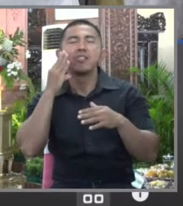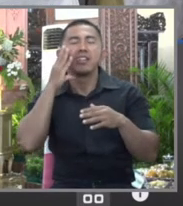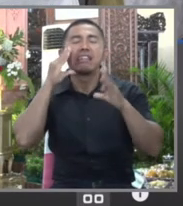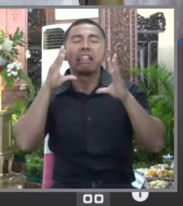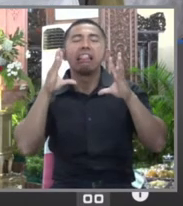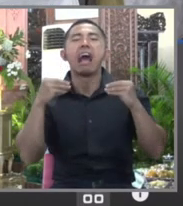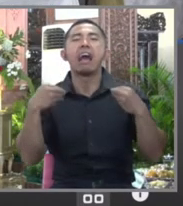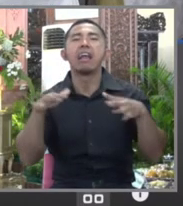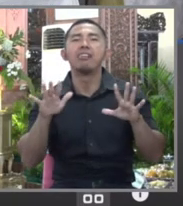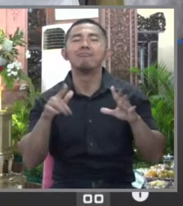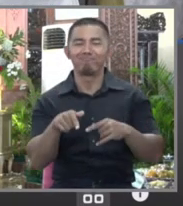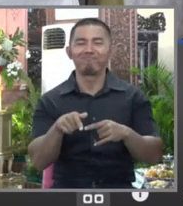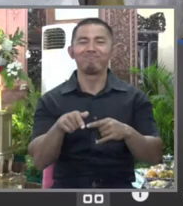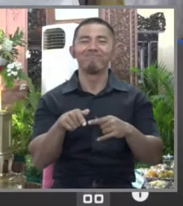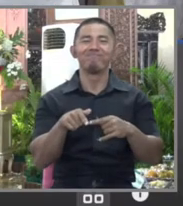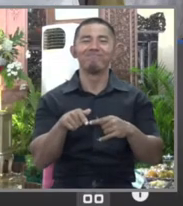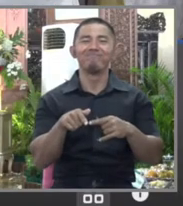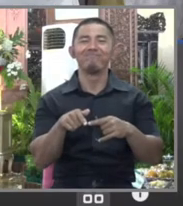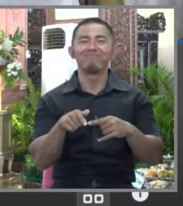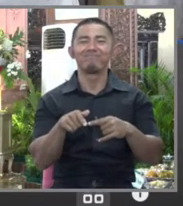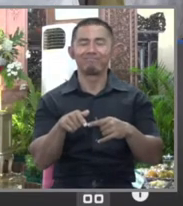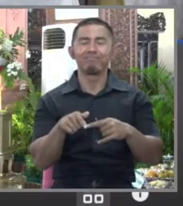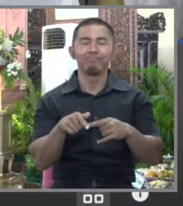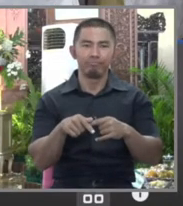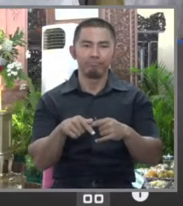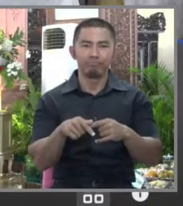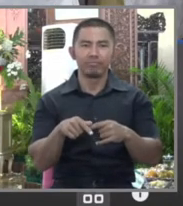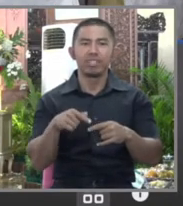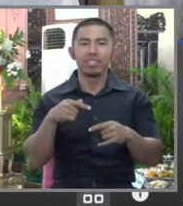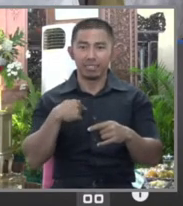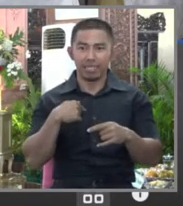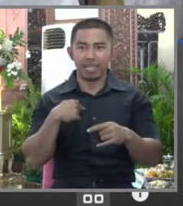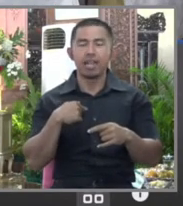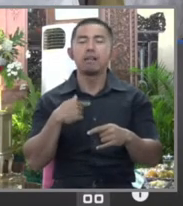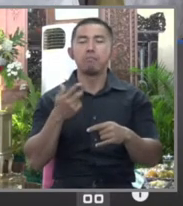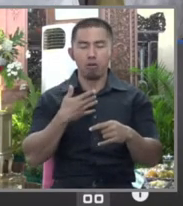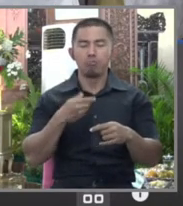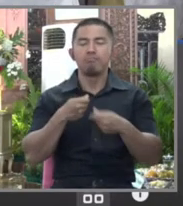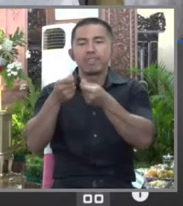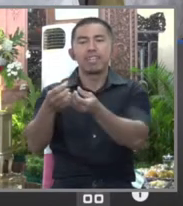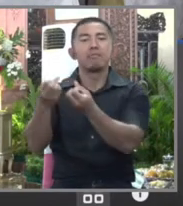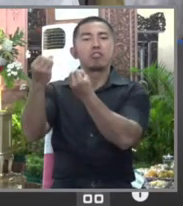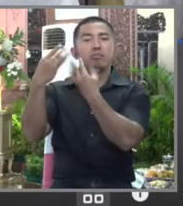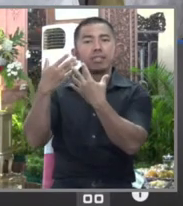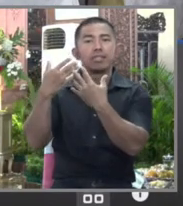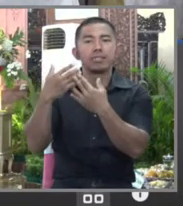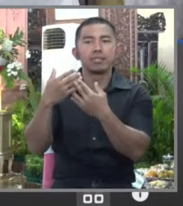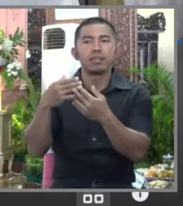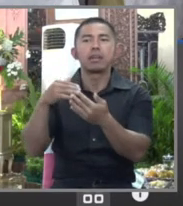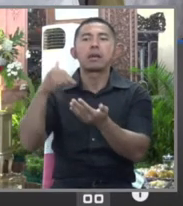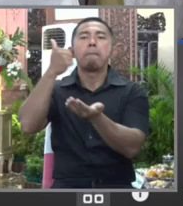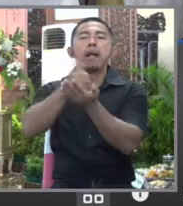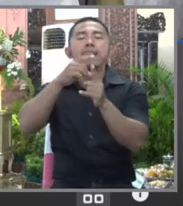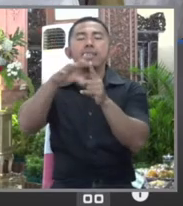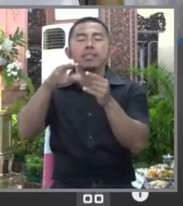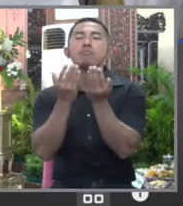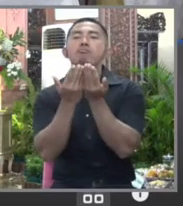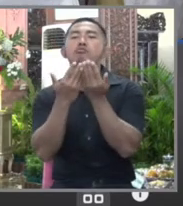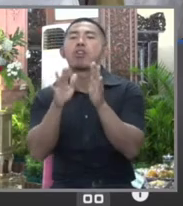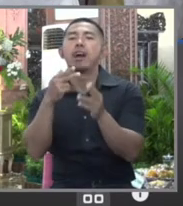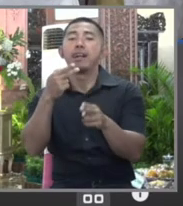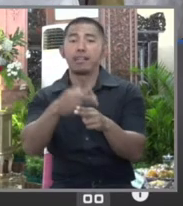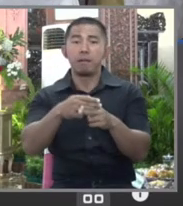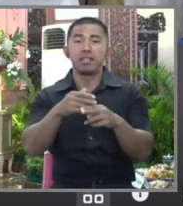pak gubernur jadi kita Fit video converter terlebih dahulu Sebab ini memberikan informasi habisnya masih muda Namanya